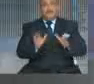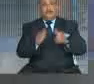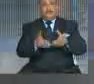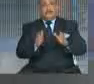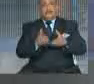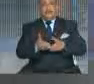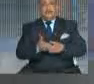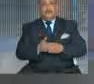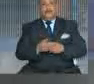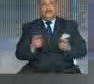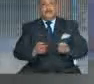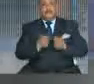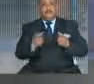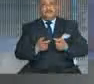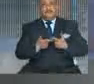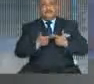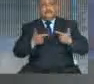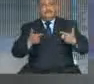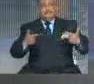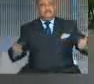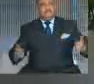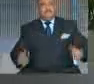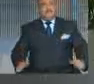بين عدد من مسرحيي الجهة.